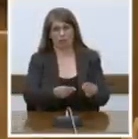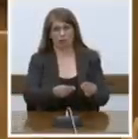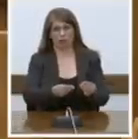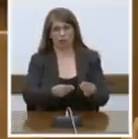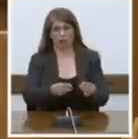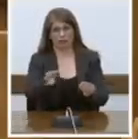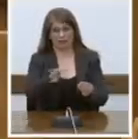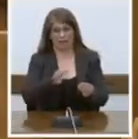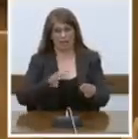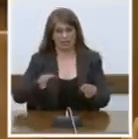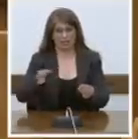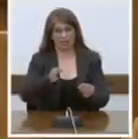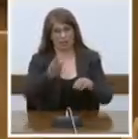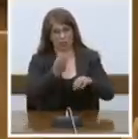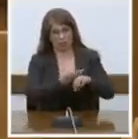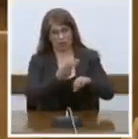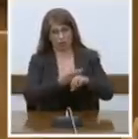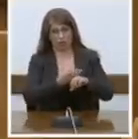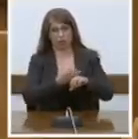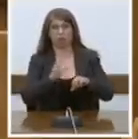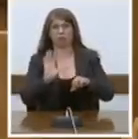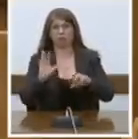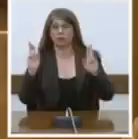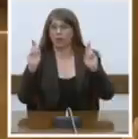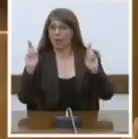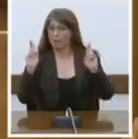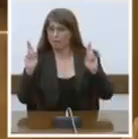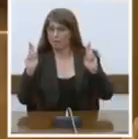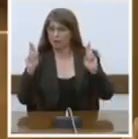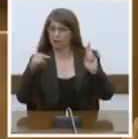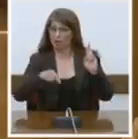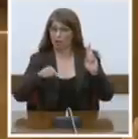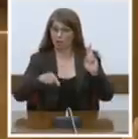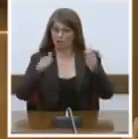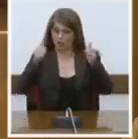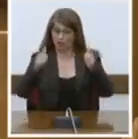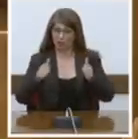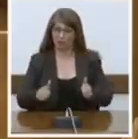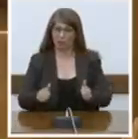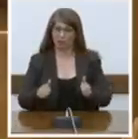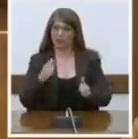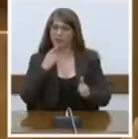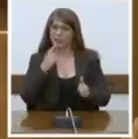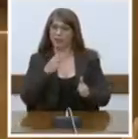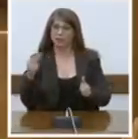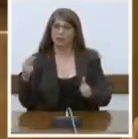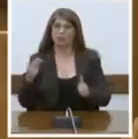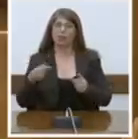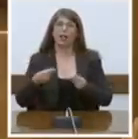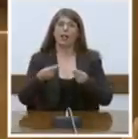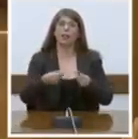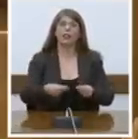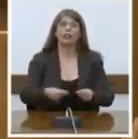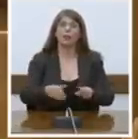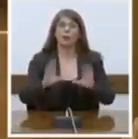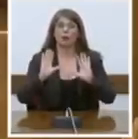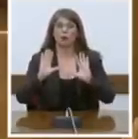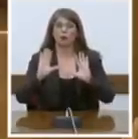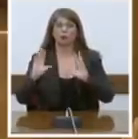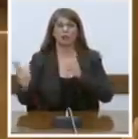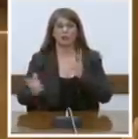νησιά και τα βουνά μας. Ελπίζω αυτή η διακήρυξη να σημαίνει ότι δεν θα παραδώσουμε ούτε τις